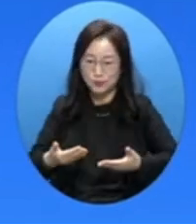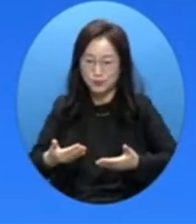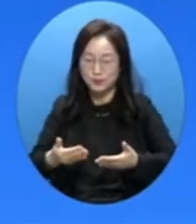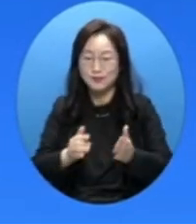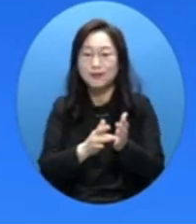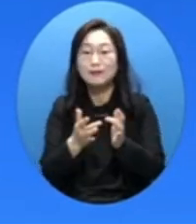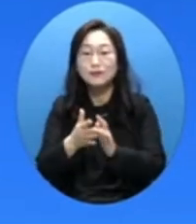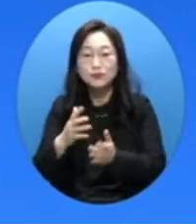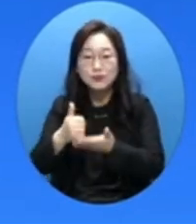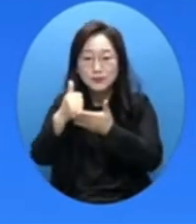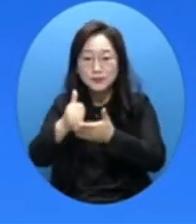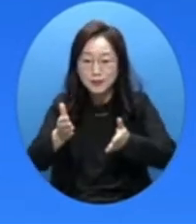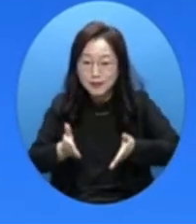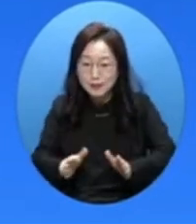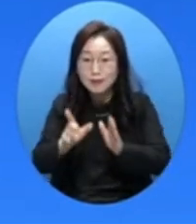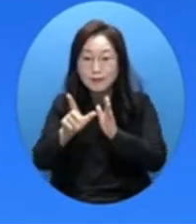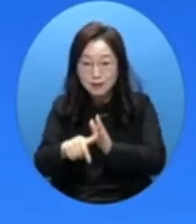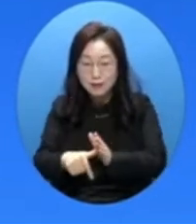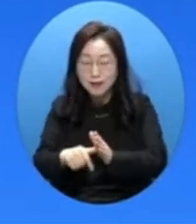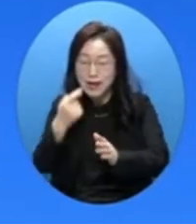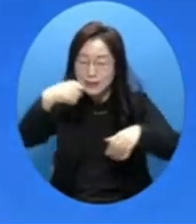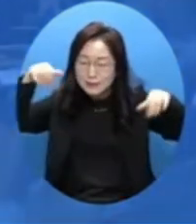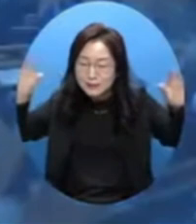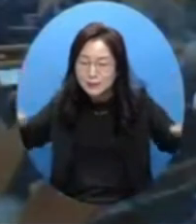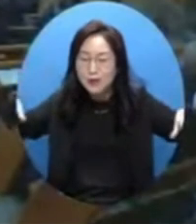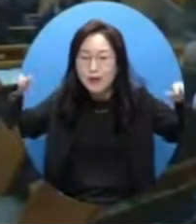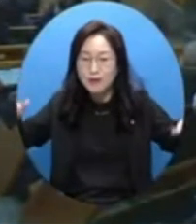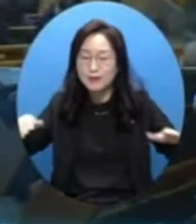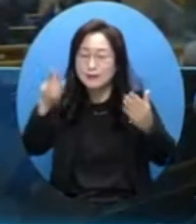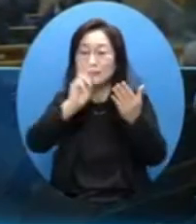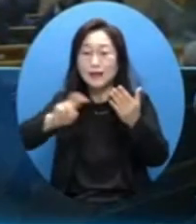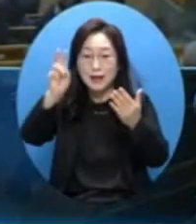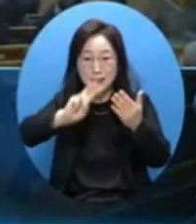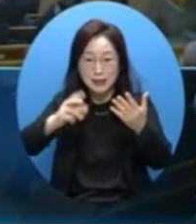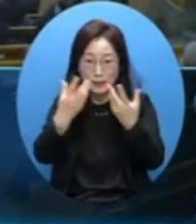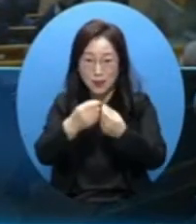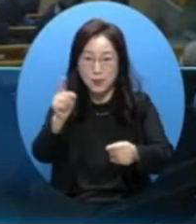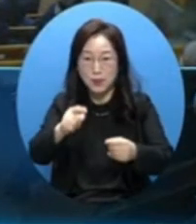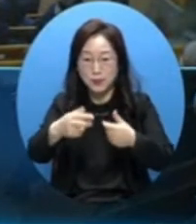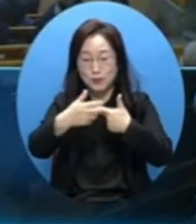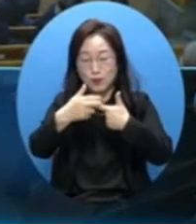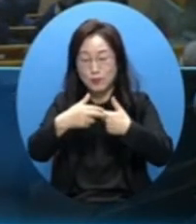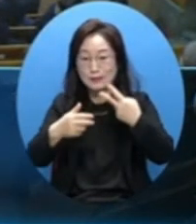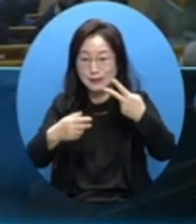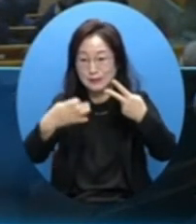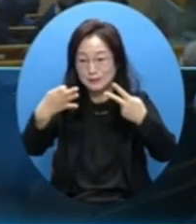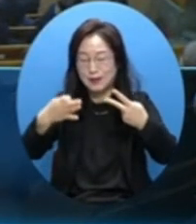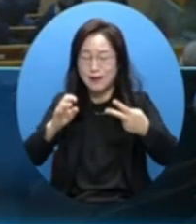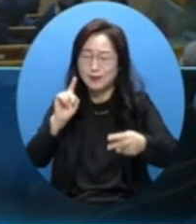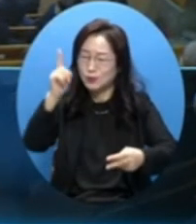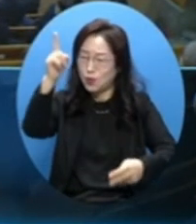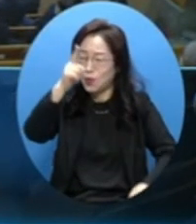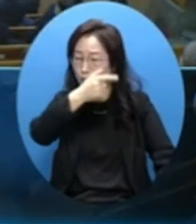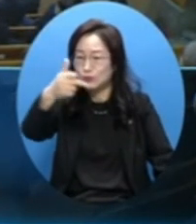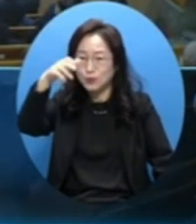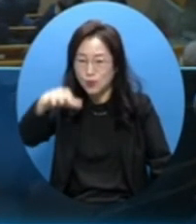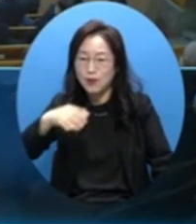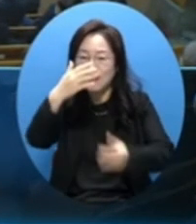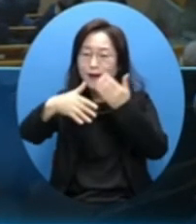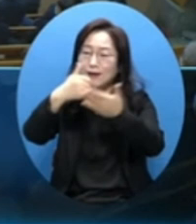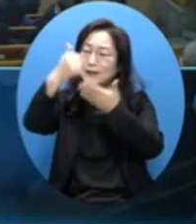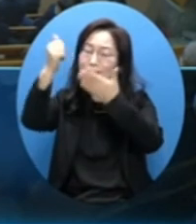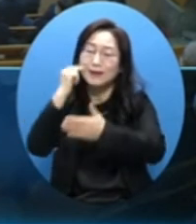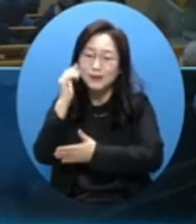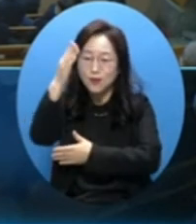예수님께서 탄생했을 때에 천사들이 이와 같이 찬양했습니다. 누가복음 2장 14절입니다. 지극히 높은 곳에서는 하나님께